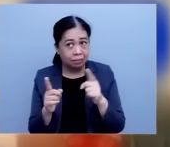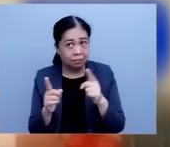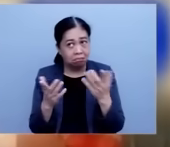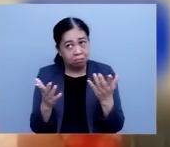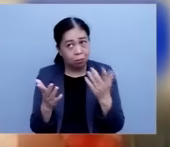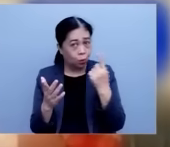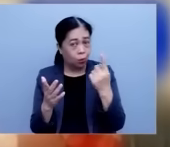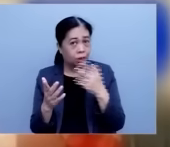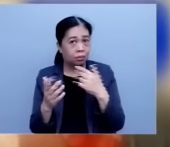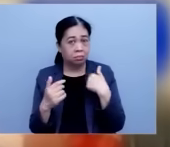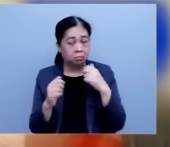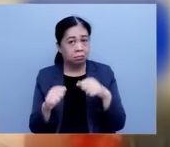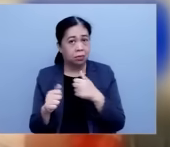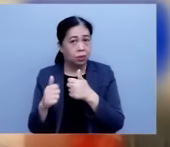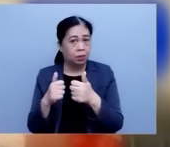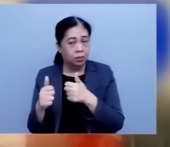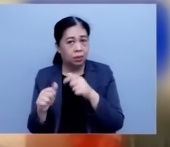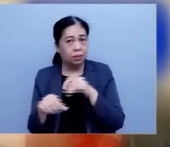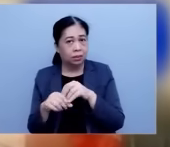one that